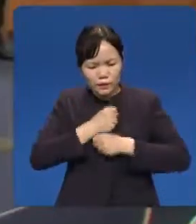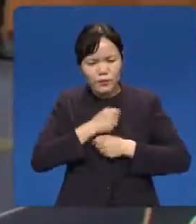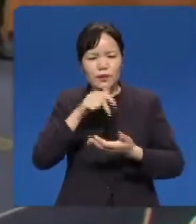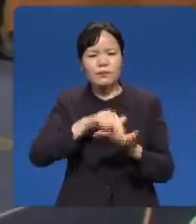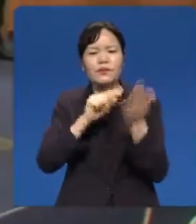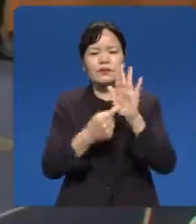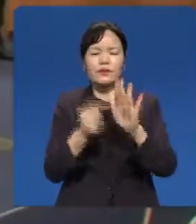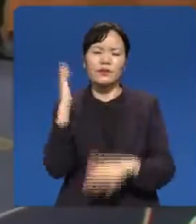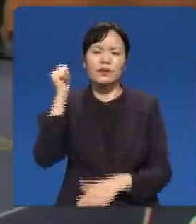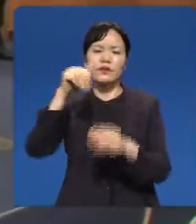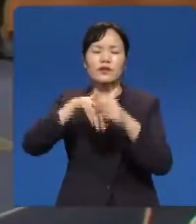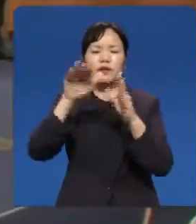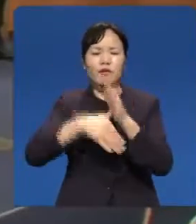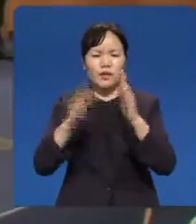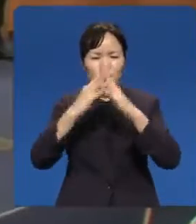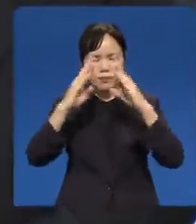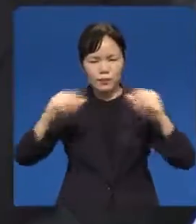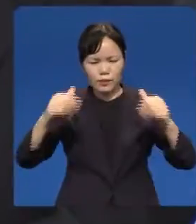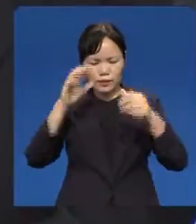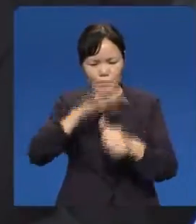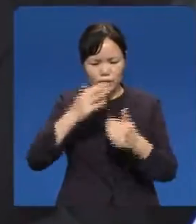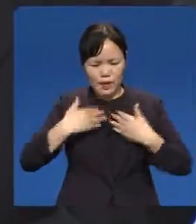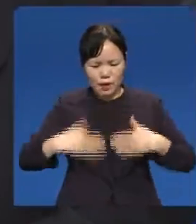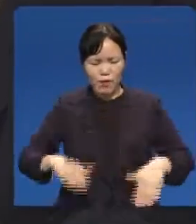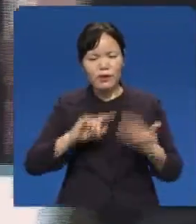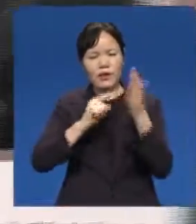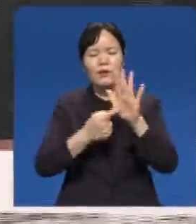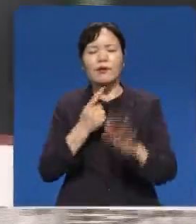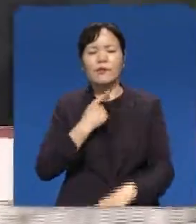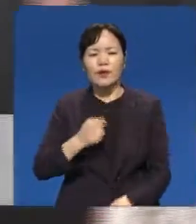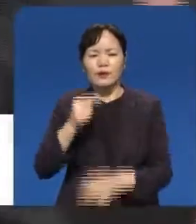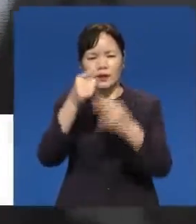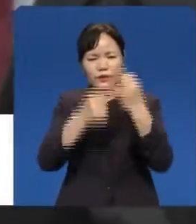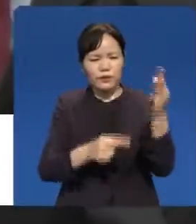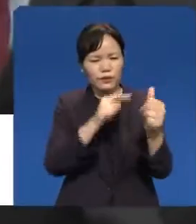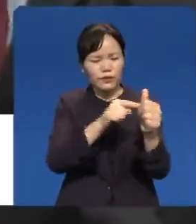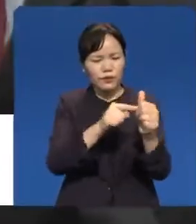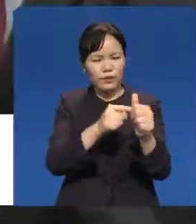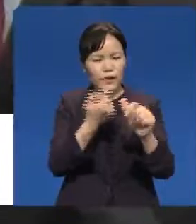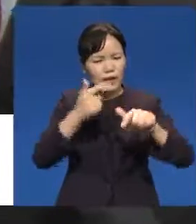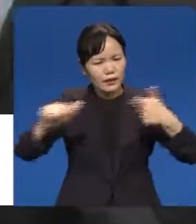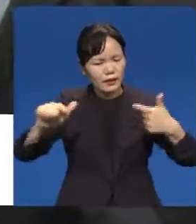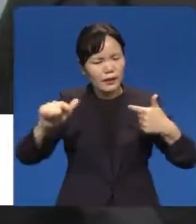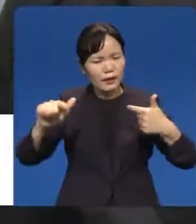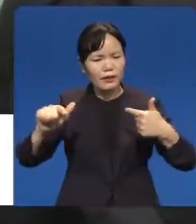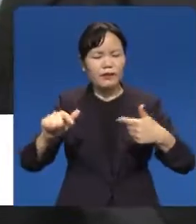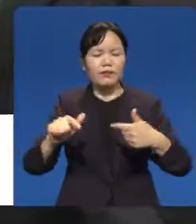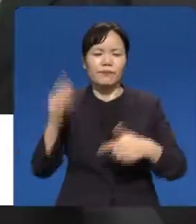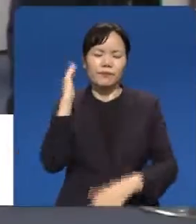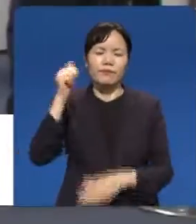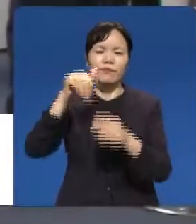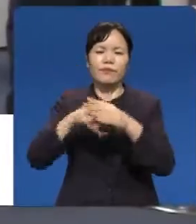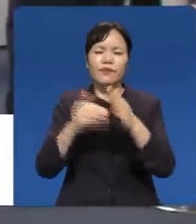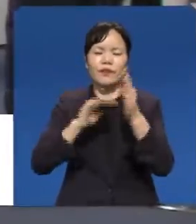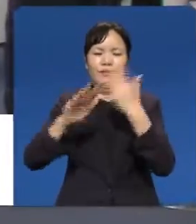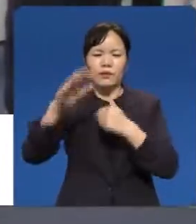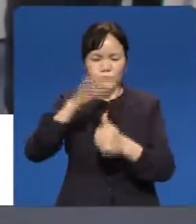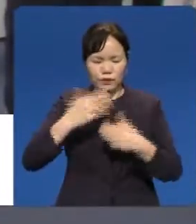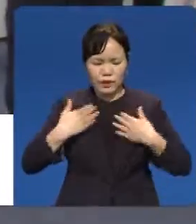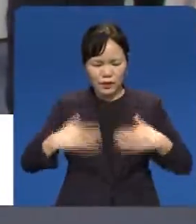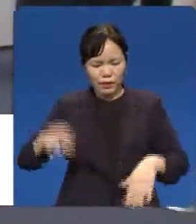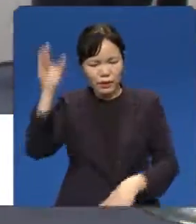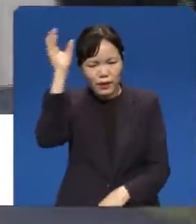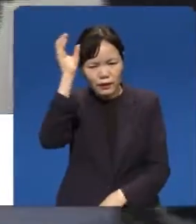대선 당시 부동산 규제 완화를 꺼냈던 윤석열 당선인과 다른 기조인데 대선 직후 규제 완화